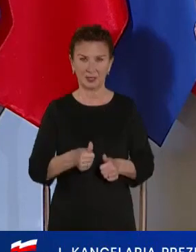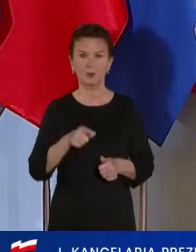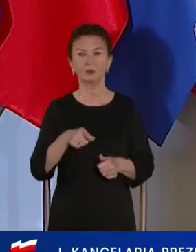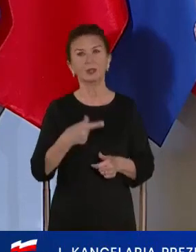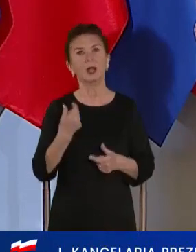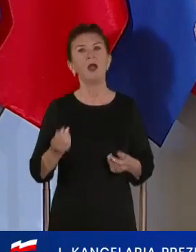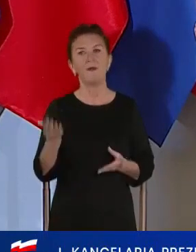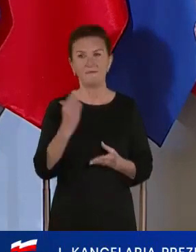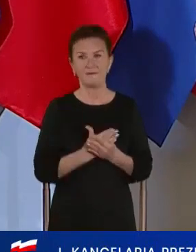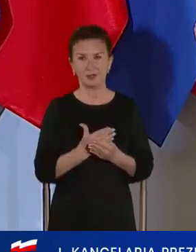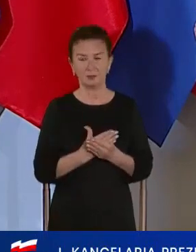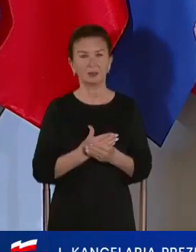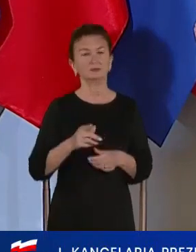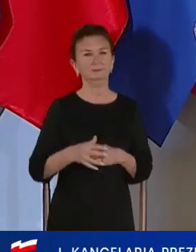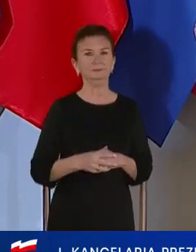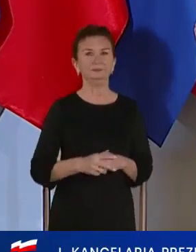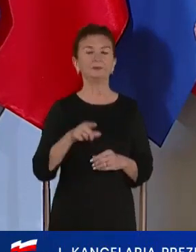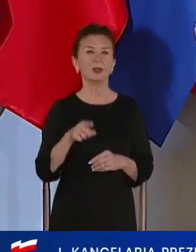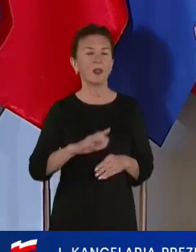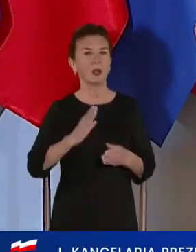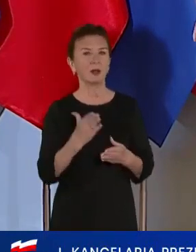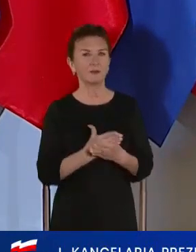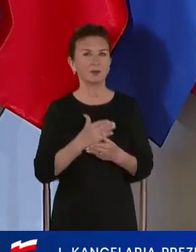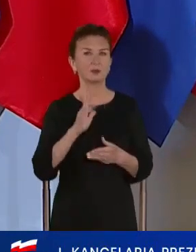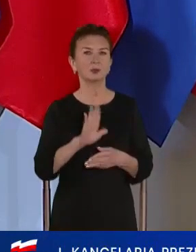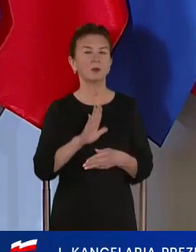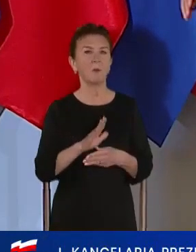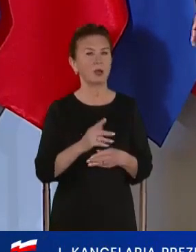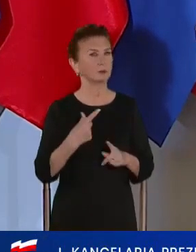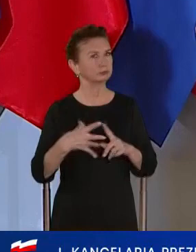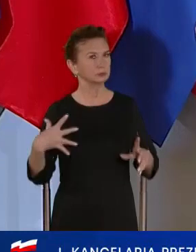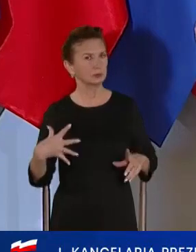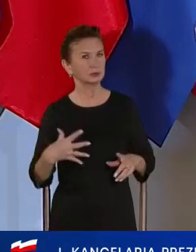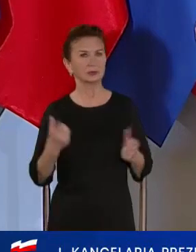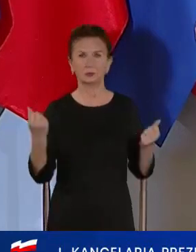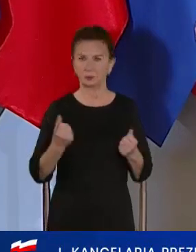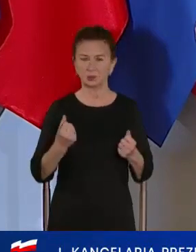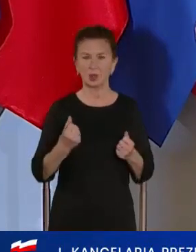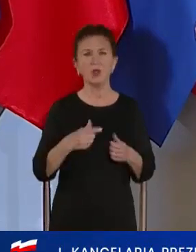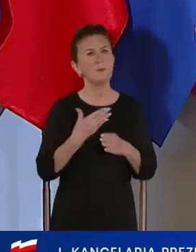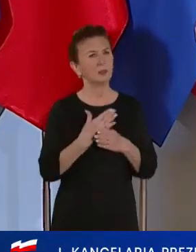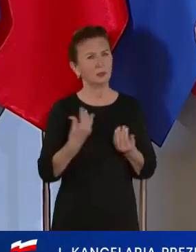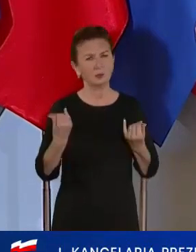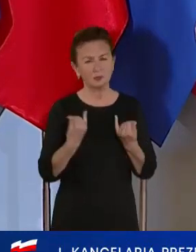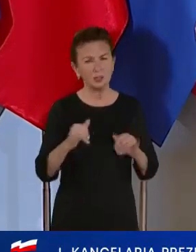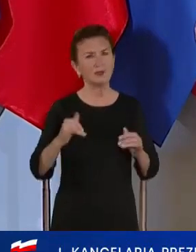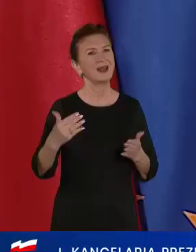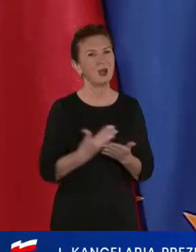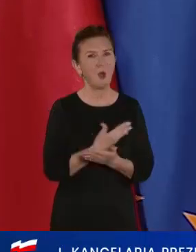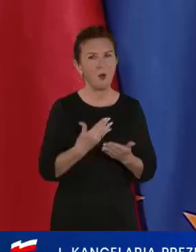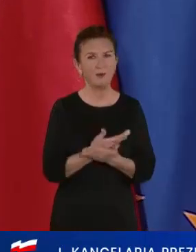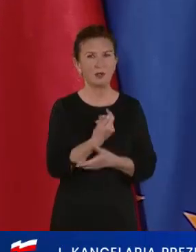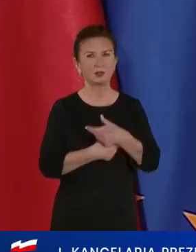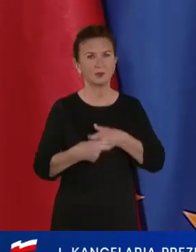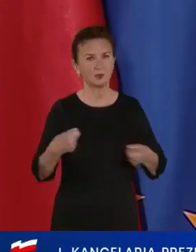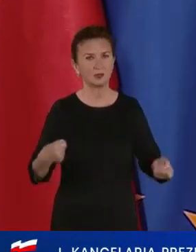które są dotknięte obostrzeniami. To będzie także cały szereg innych, nowych rozwiązań adresowanych